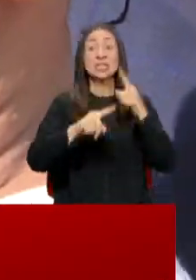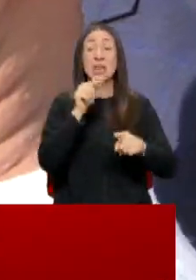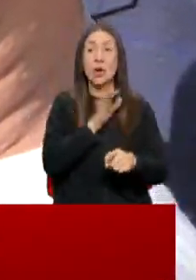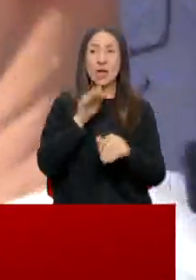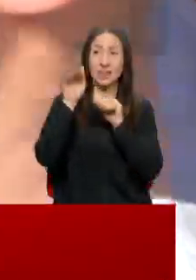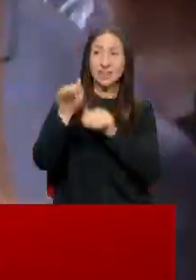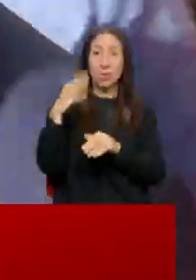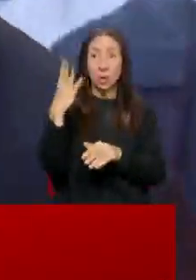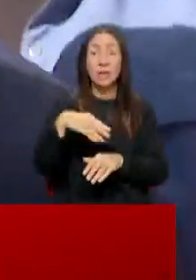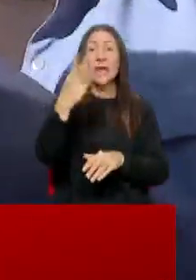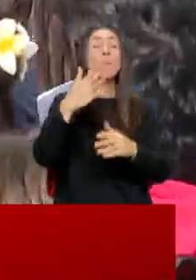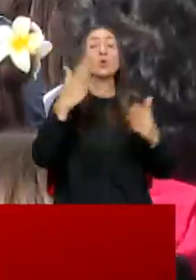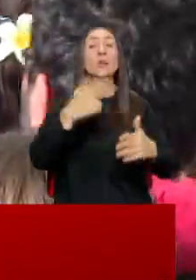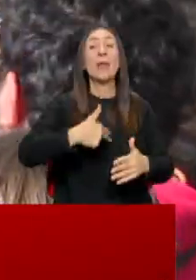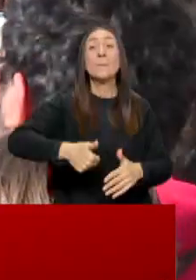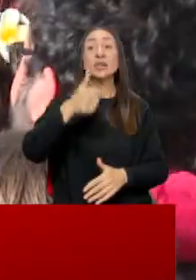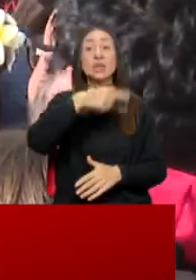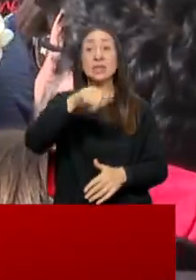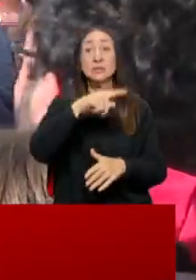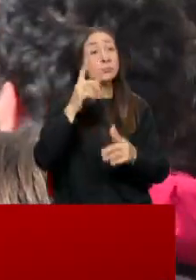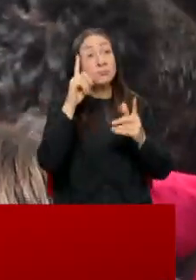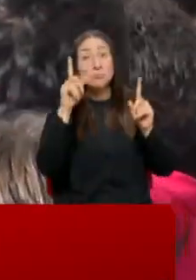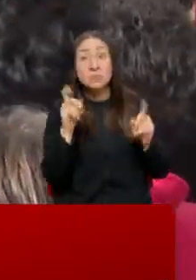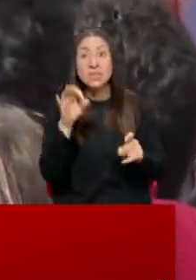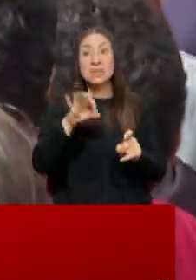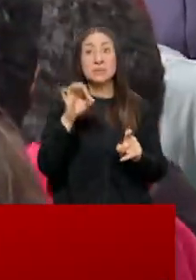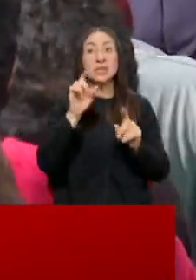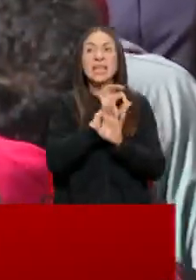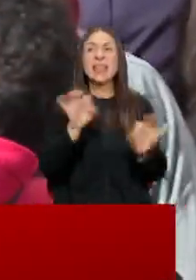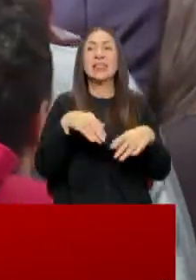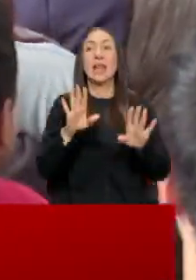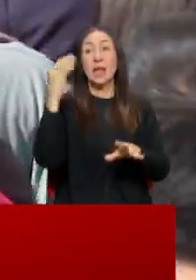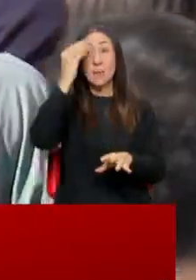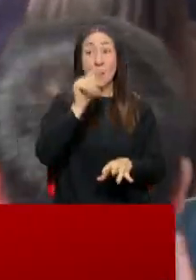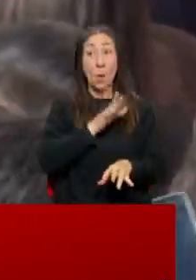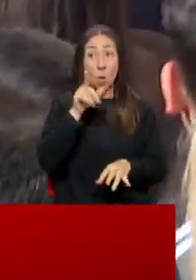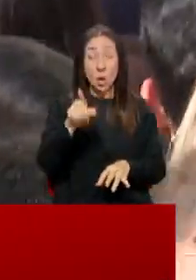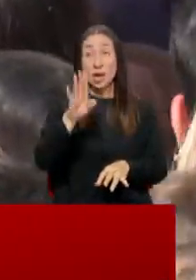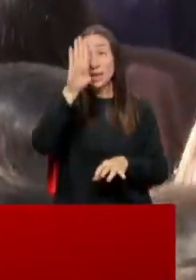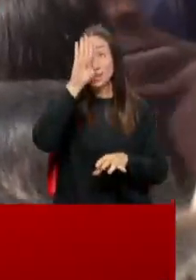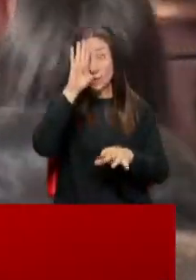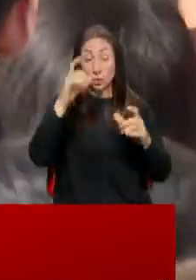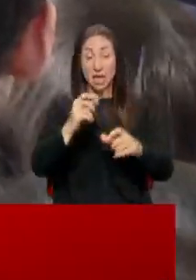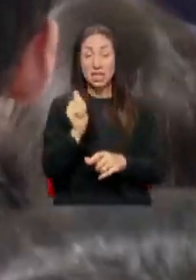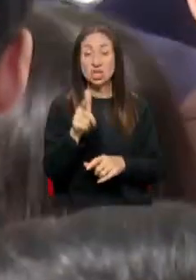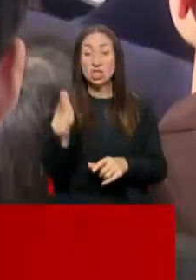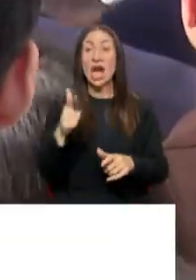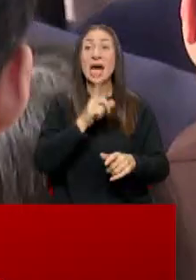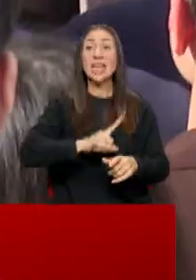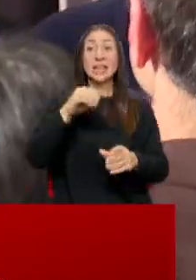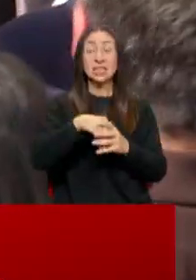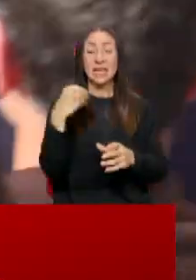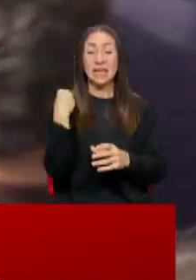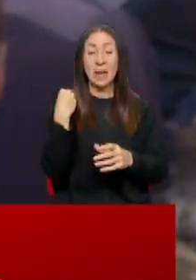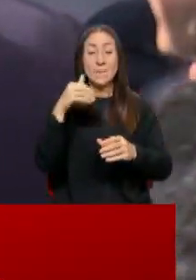Kılıçdaroğlu'na destek veren diğer büyükşehir belediye başkanlarının durumuysa şimdilik net değil. İmamoğlu'ysa İstanbul'da ilçe adayları için de